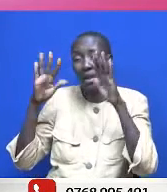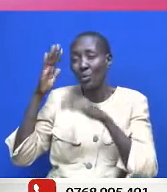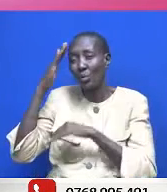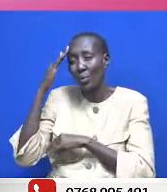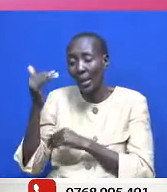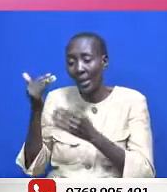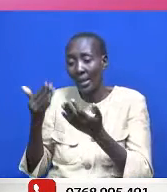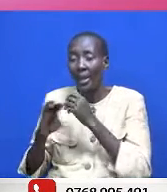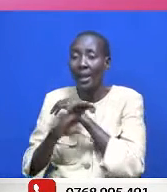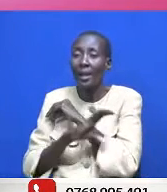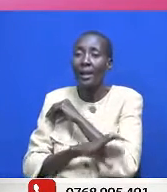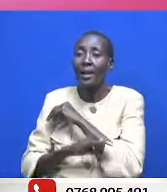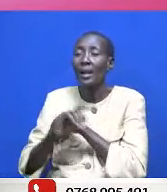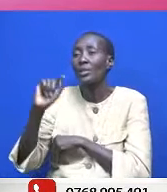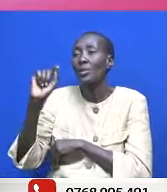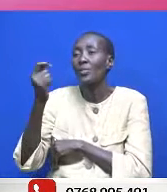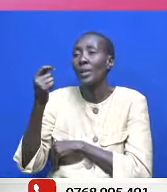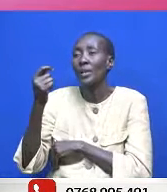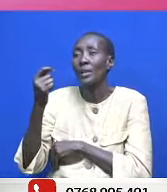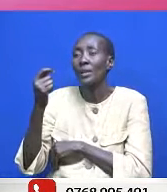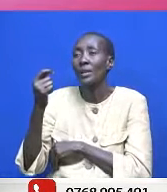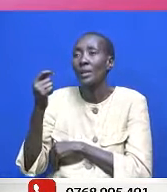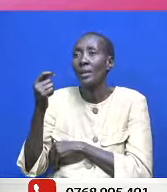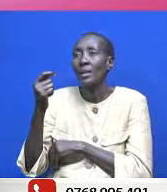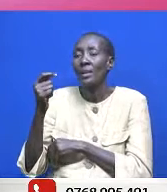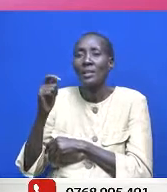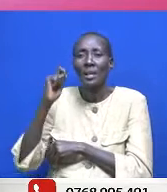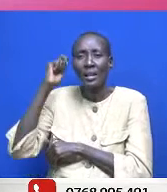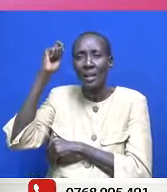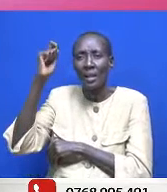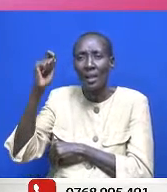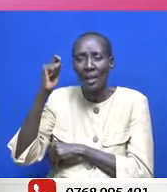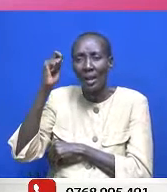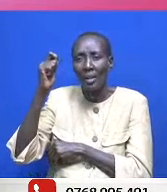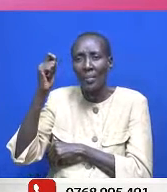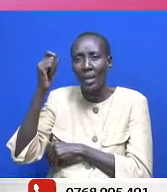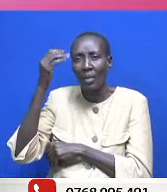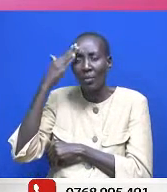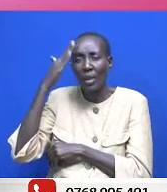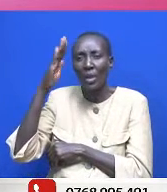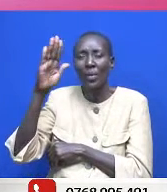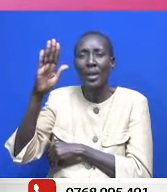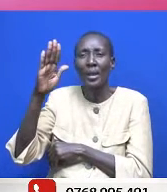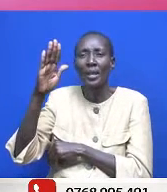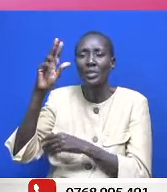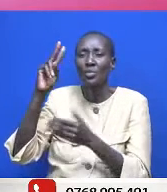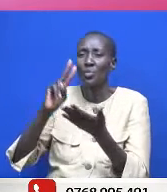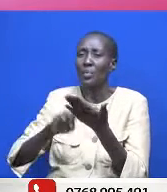Kenya tumeishindwa ni mambo ya kampeni ya kuelimisha watu